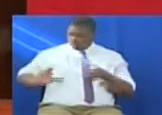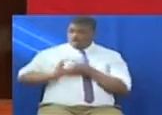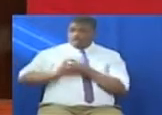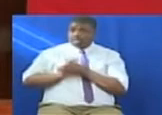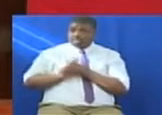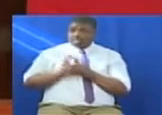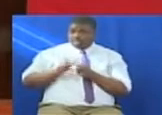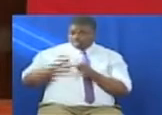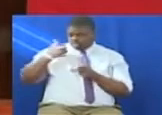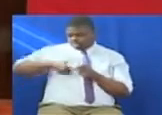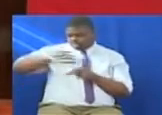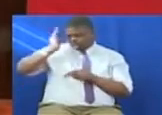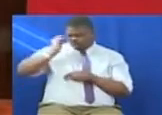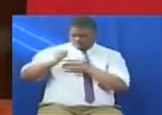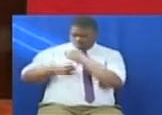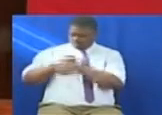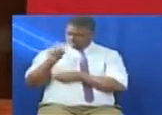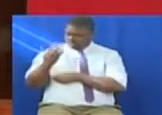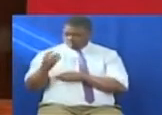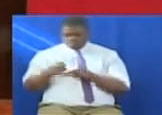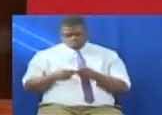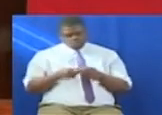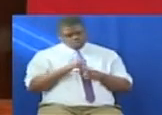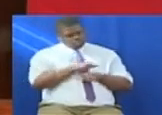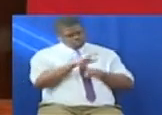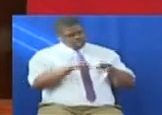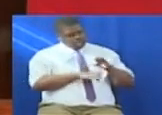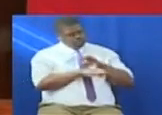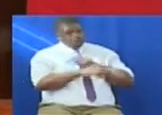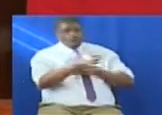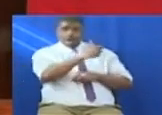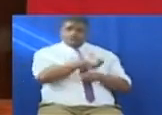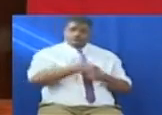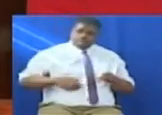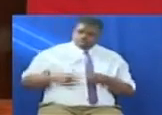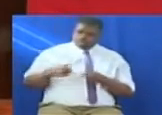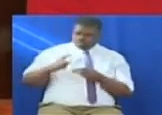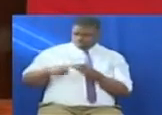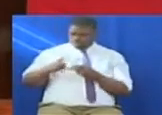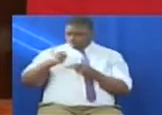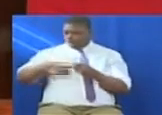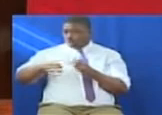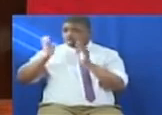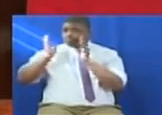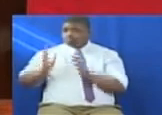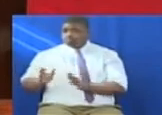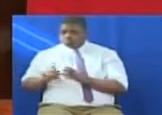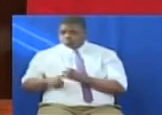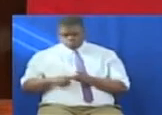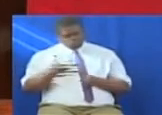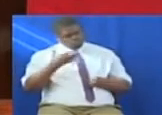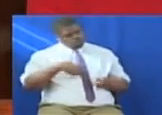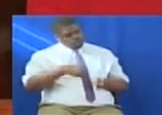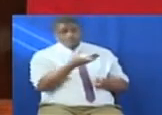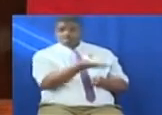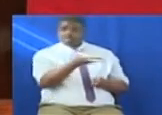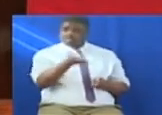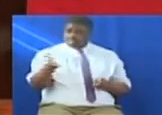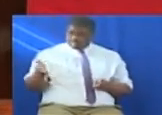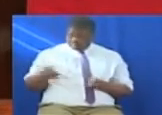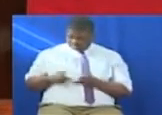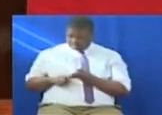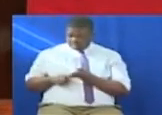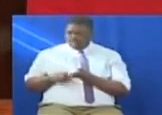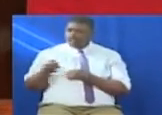Mheshimiwa Waziri Mkuu, pia Mheshimiwa mawaziri, naibu waziri na watendaji wote katika serikali yake ambao walifanya kazi